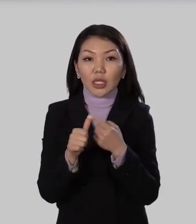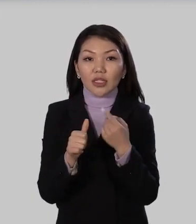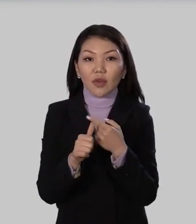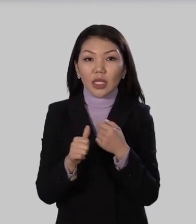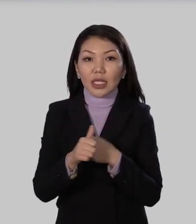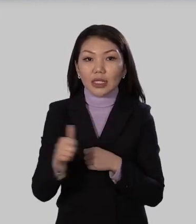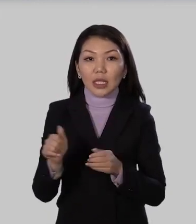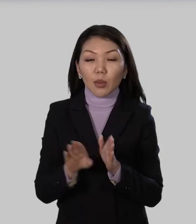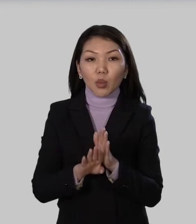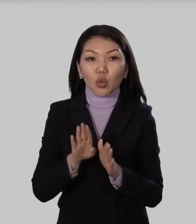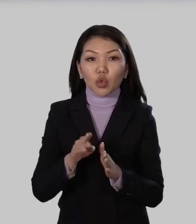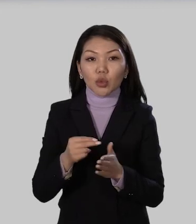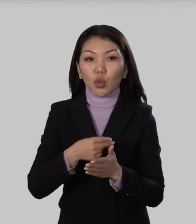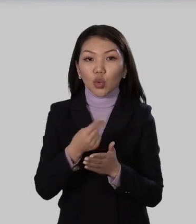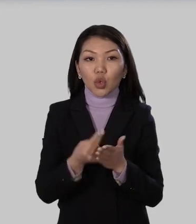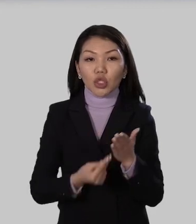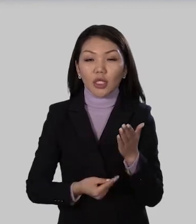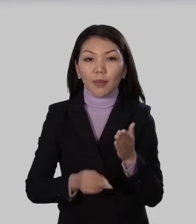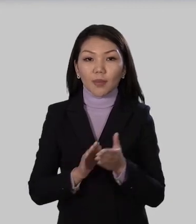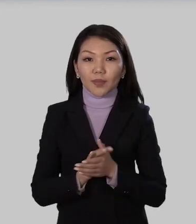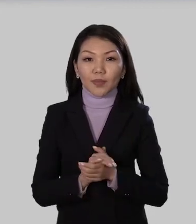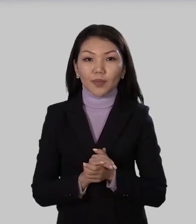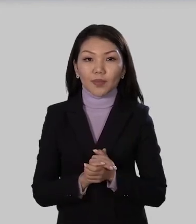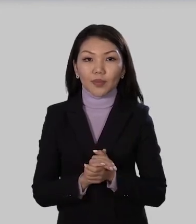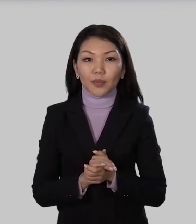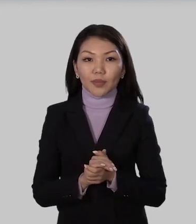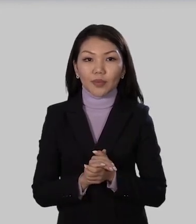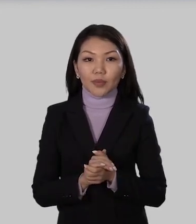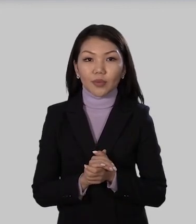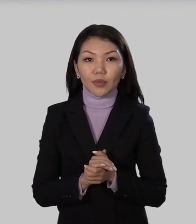Почему природу называют самым лучшим художником?